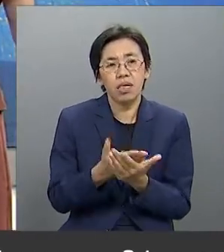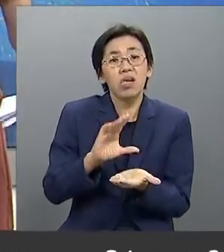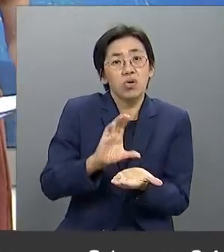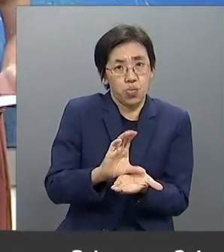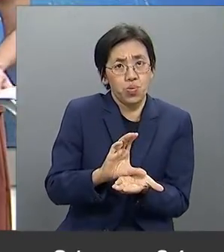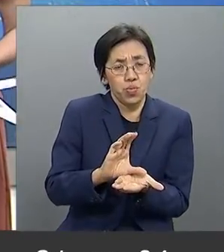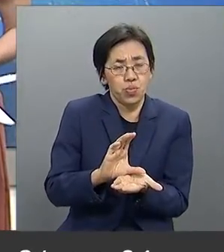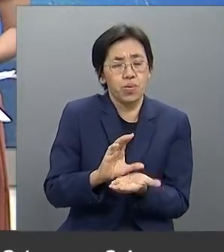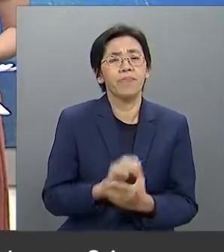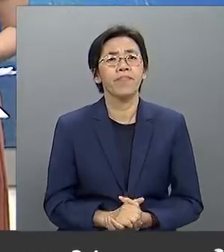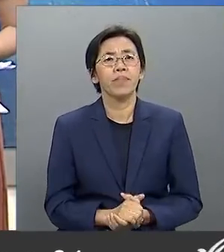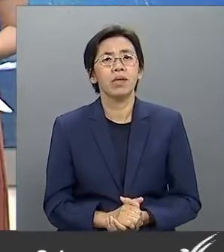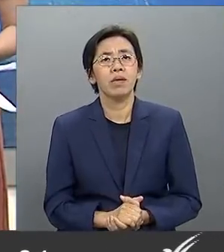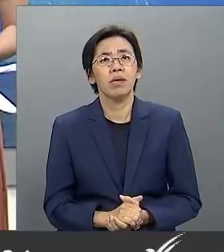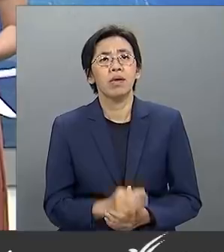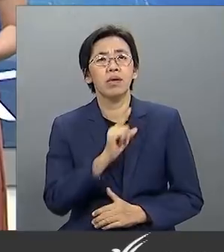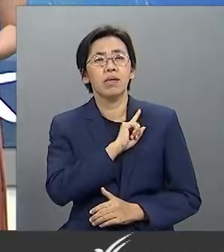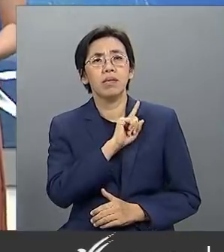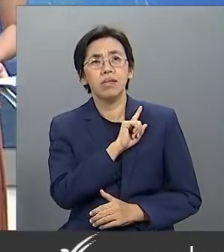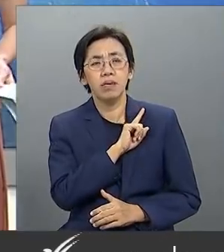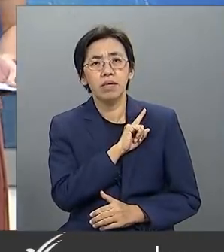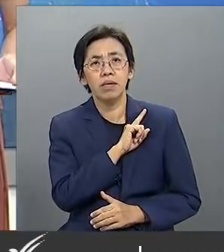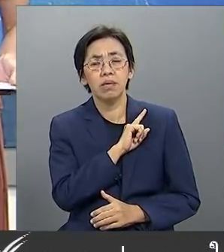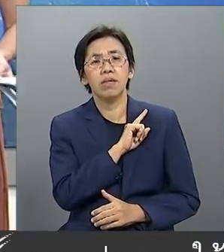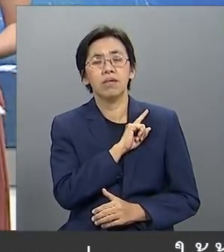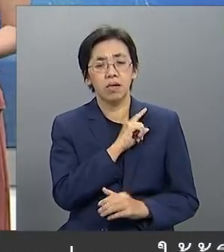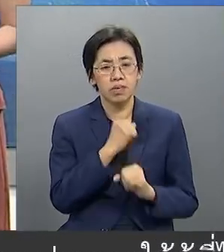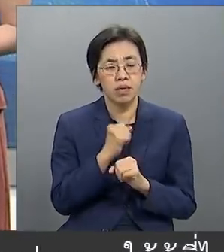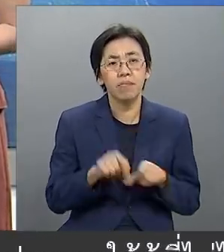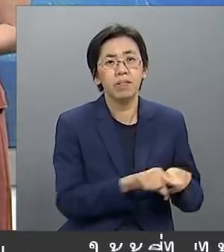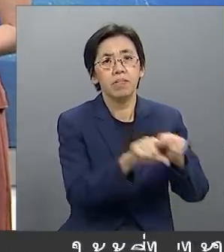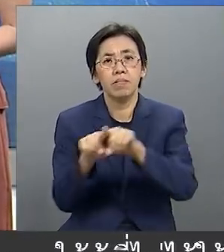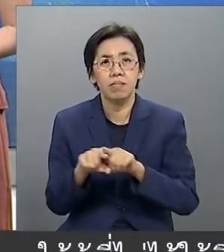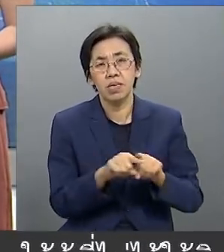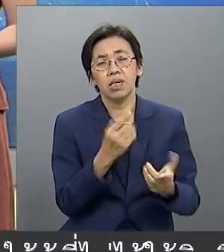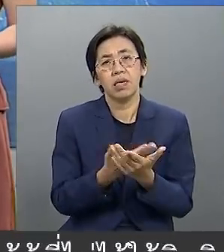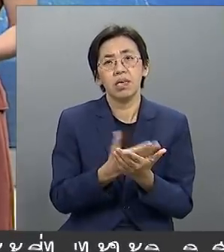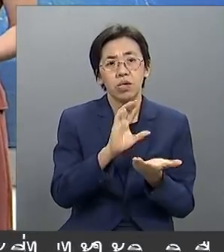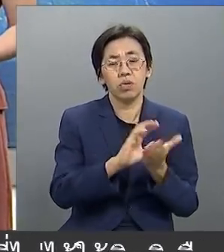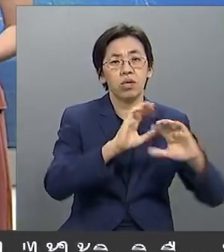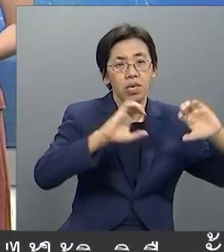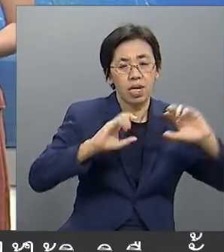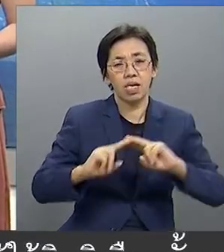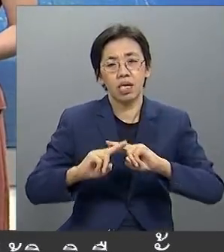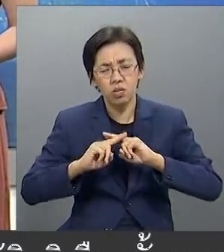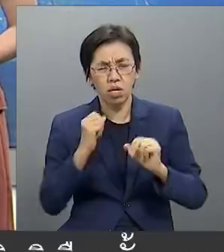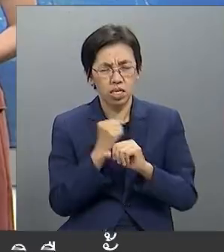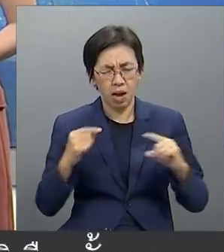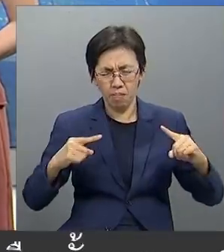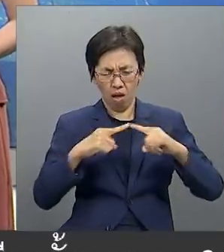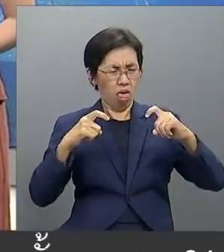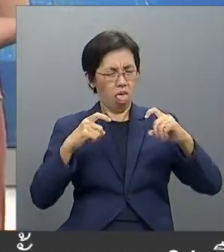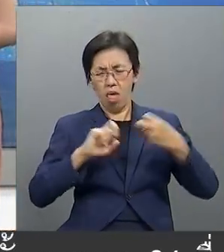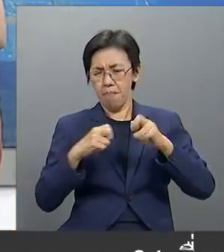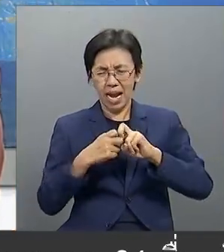ประเทศจะได้มาเป็นในทิศทางเดียวกันเพราะว่าตอนนี้นะคะระบบแบบนี้มีทางลัดมีทางเอกชนซ้ำซ้อนกันไปมาจะได้มาบูรณาการ